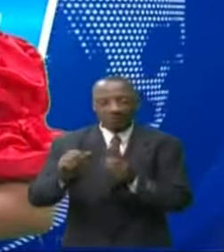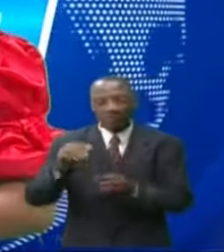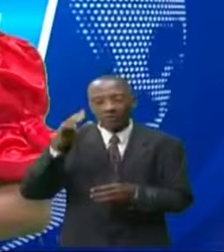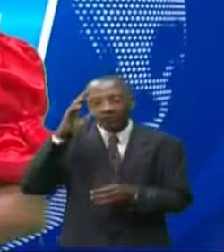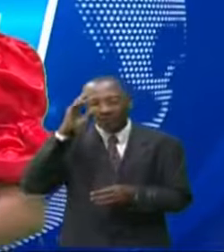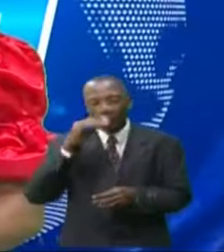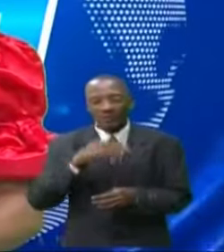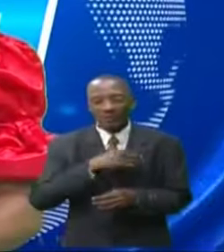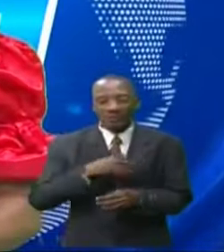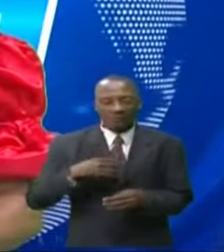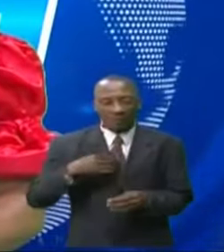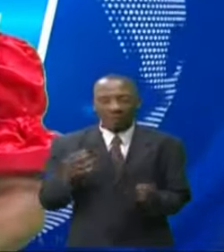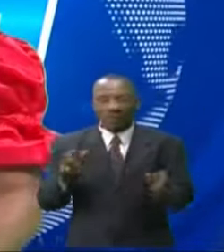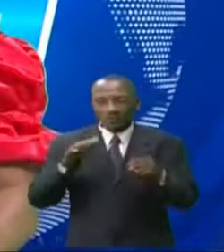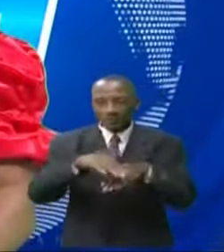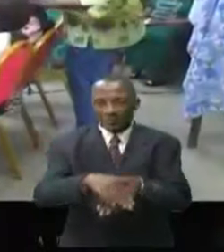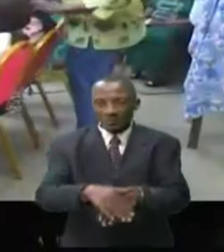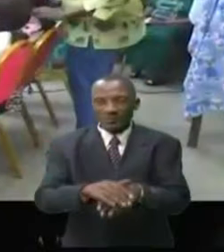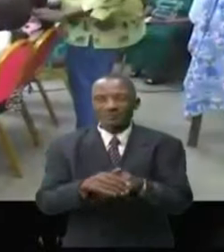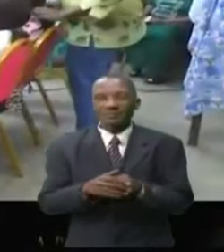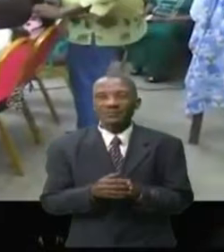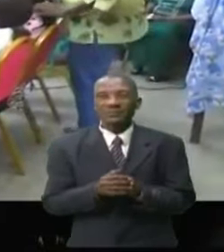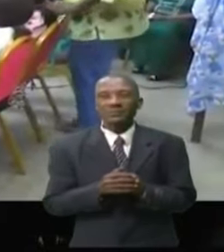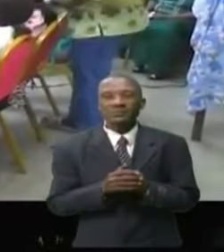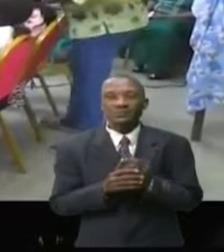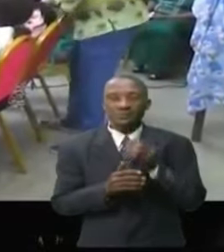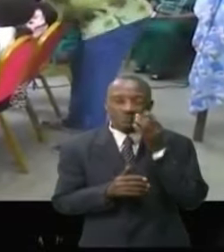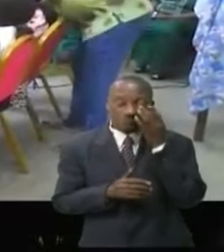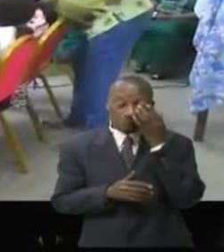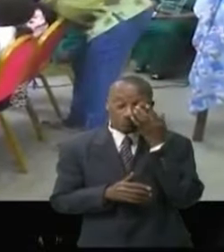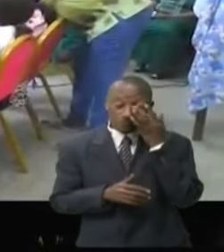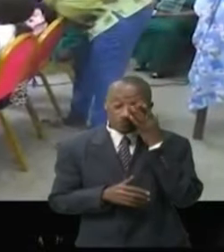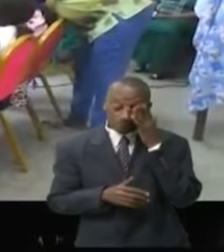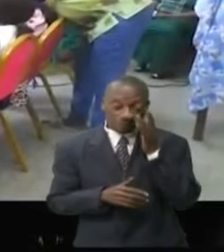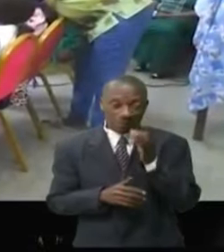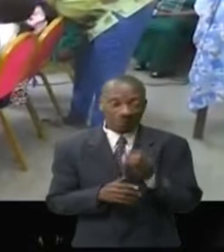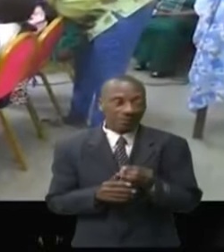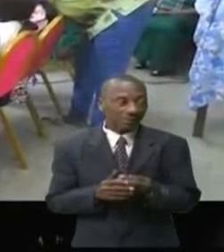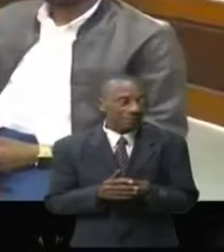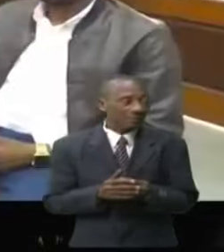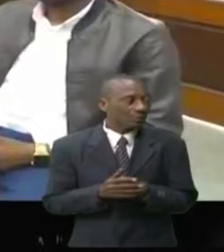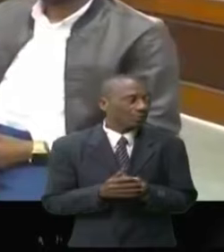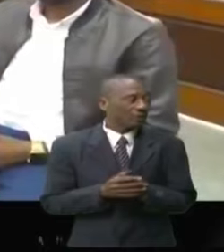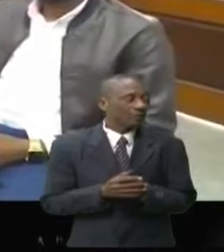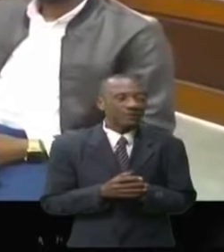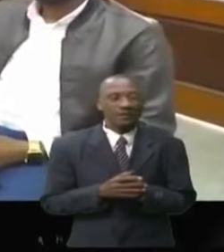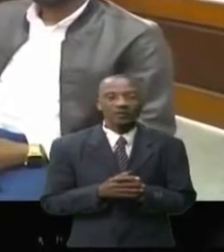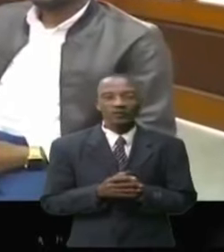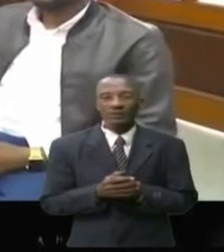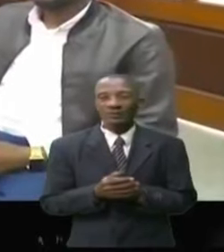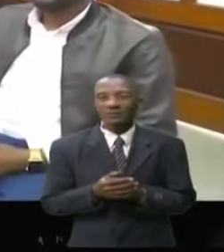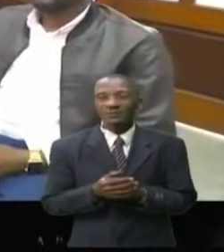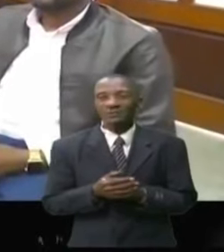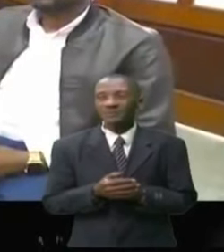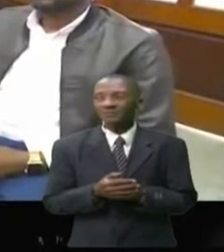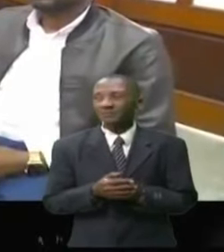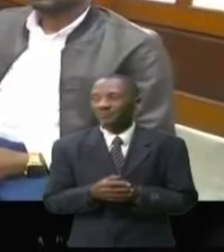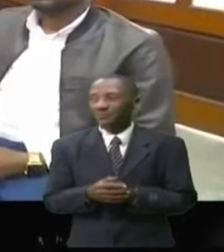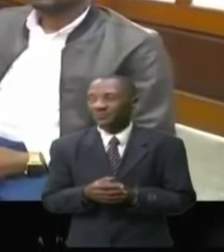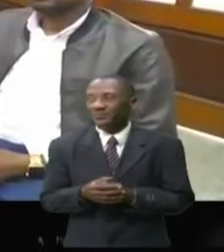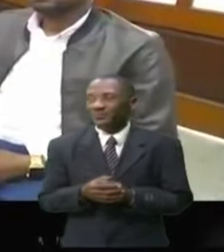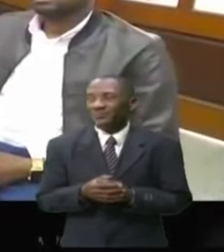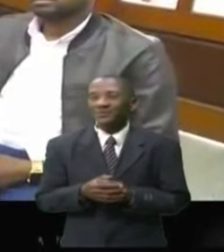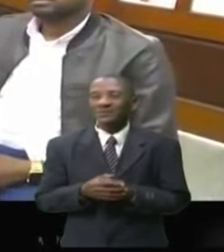et invalides rodé panda les violences faites à l'homme sont multiples les violences sexuelles ne sont pas forcément les